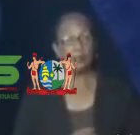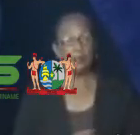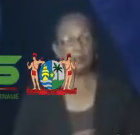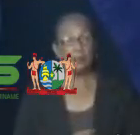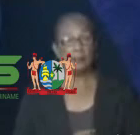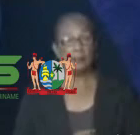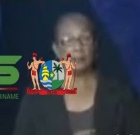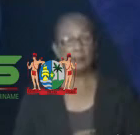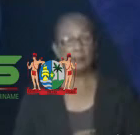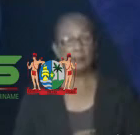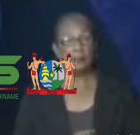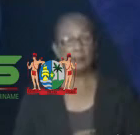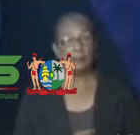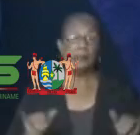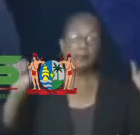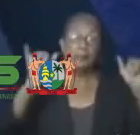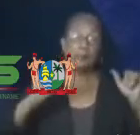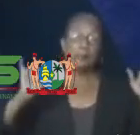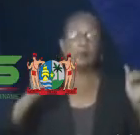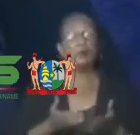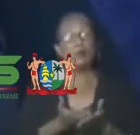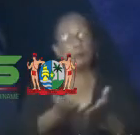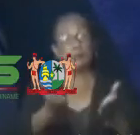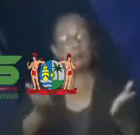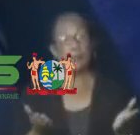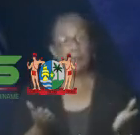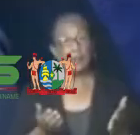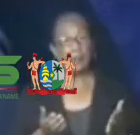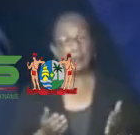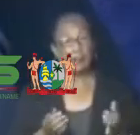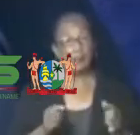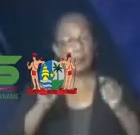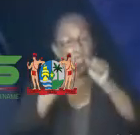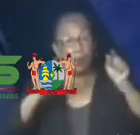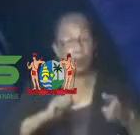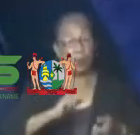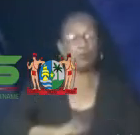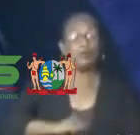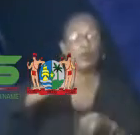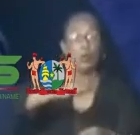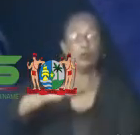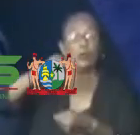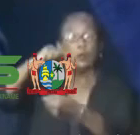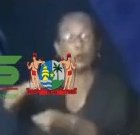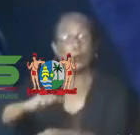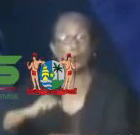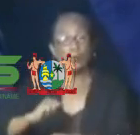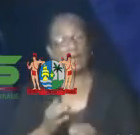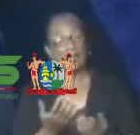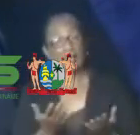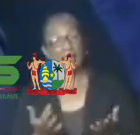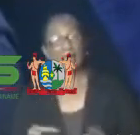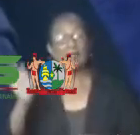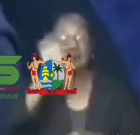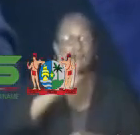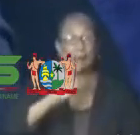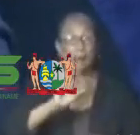bij de openingsceremonie ook een paar awards uitreiken aan een paar Caribbean